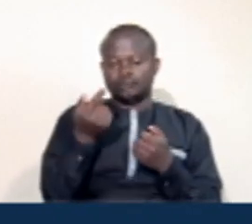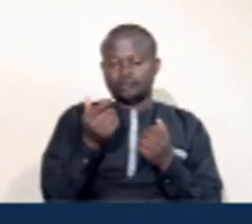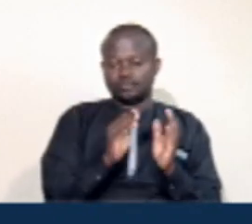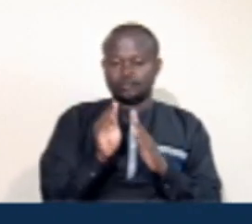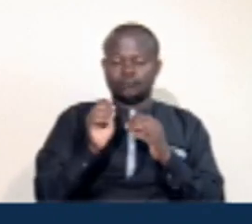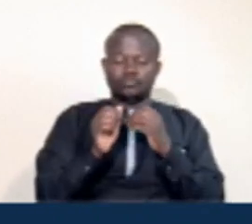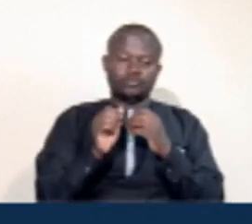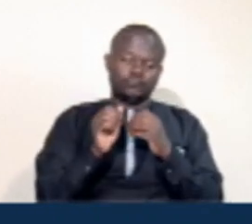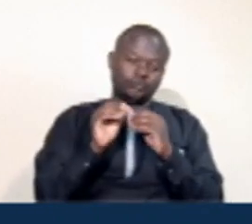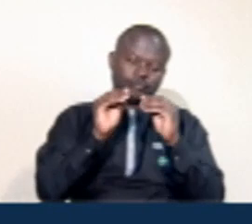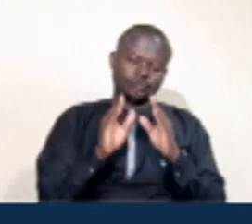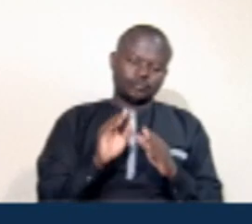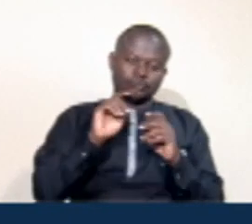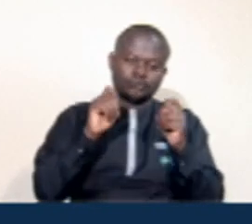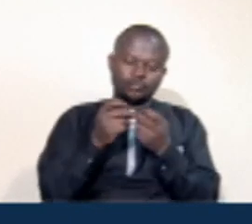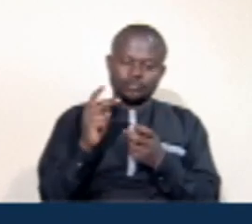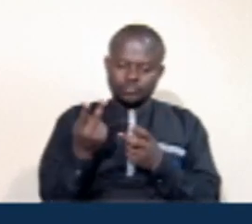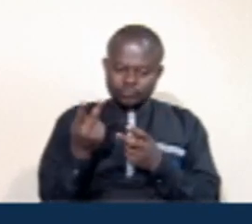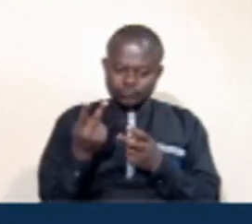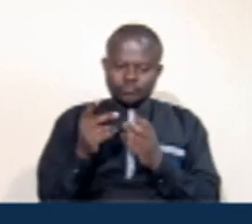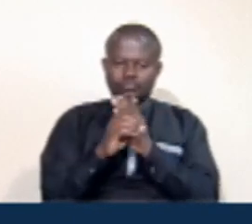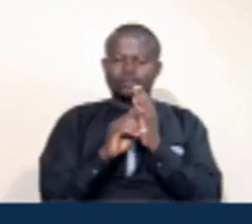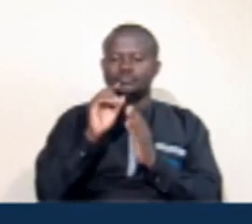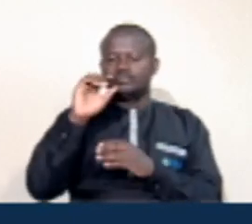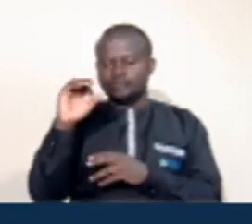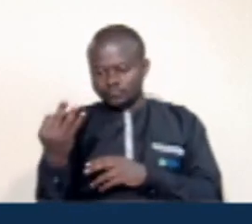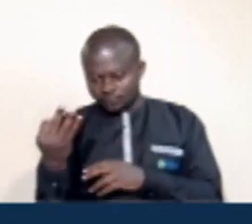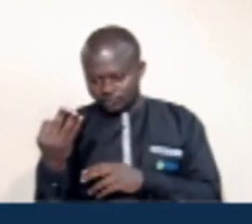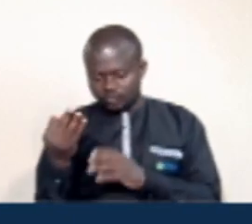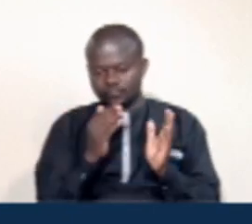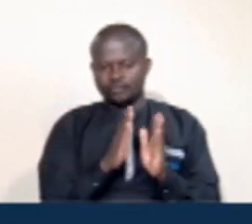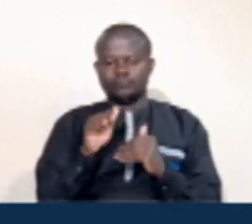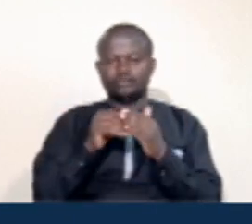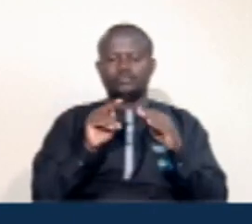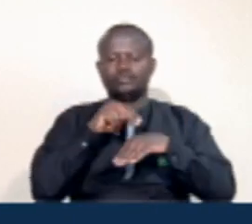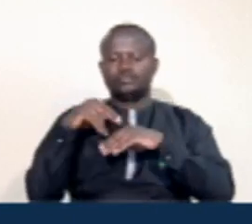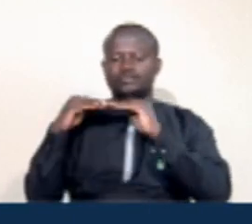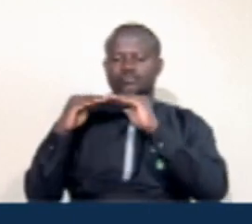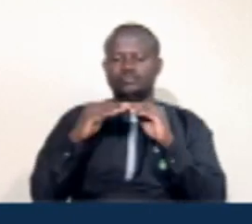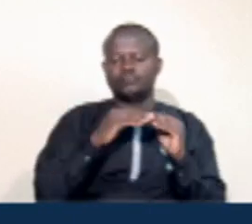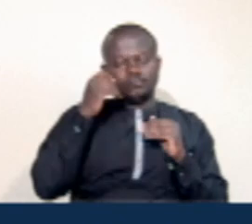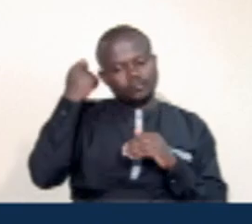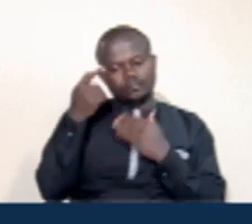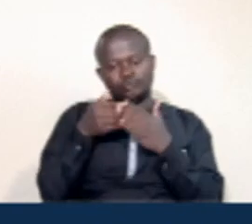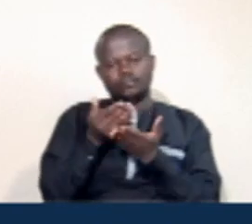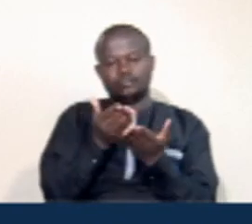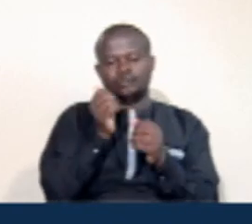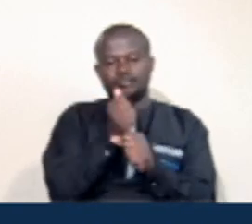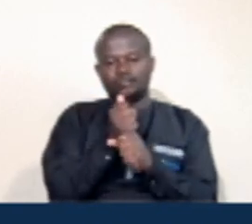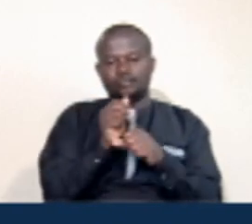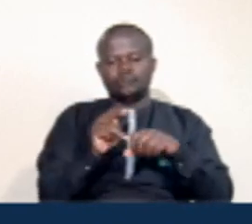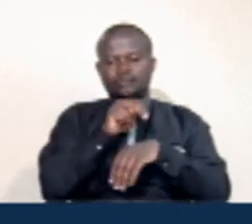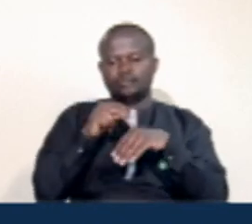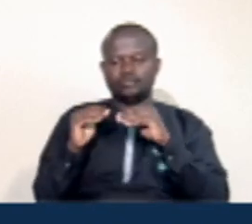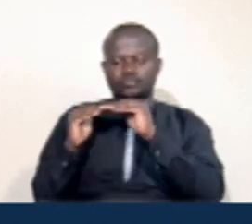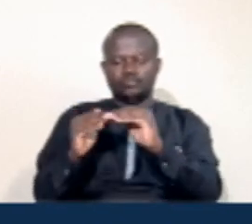mwarimu igihembwe cya kabiri kigategurwa n'akarere hanyuma igihembwe cya gatatu kigategurwa ku rwego rw'igihugu ubu rero icyo baragiye gukora gitegurwa ku